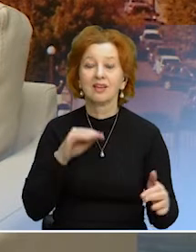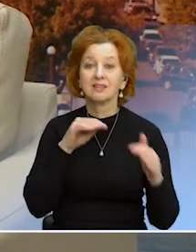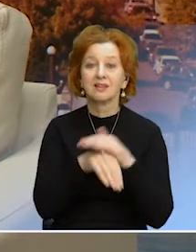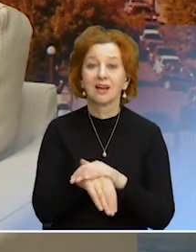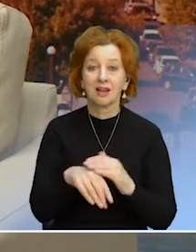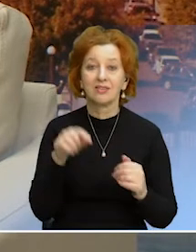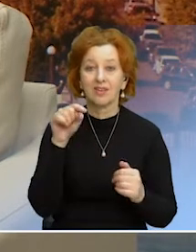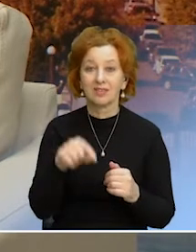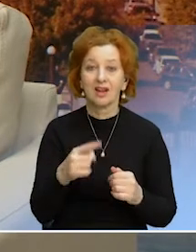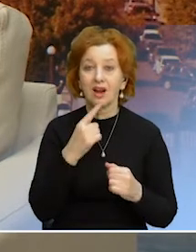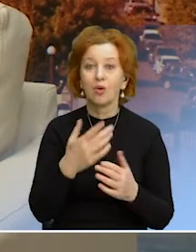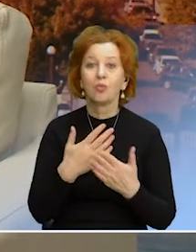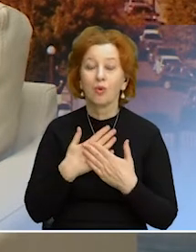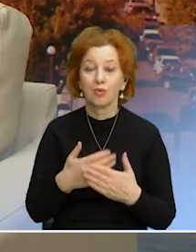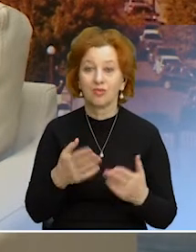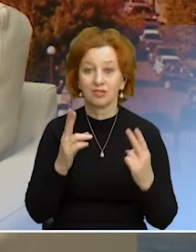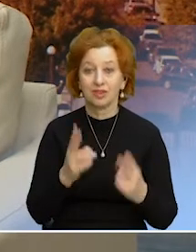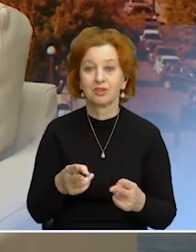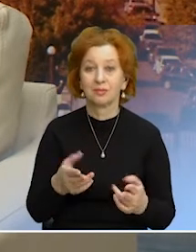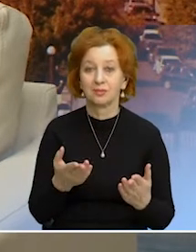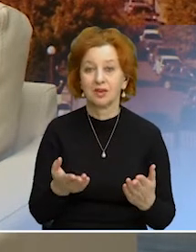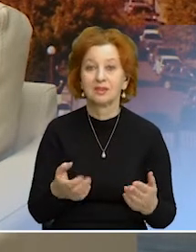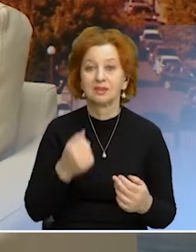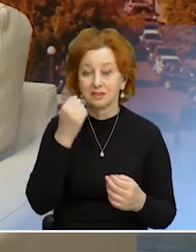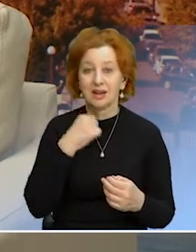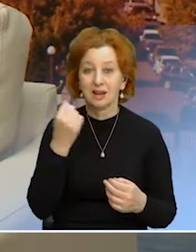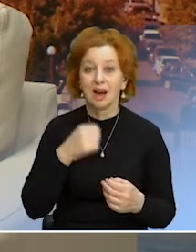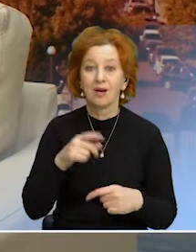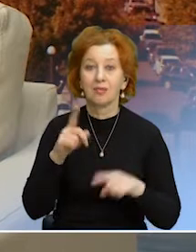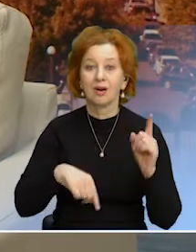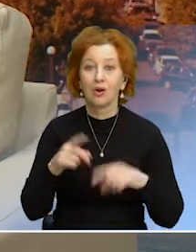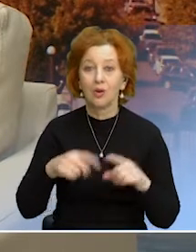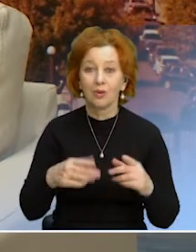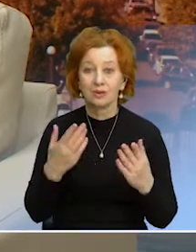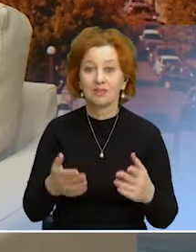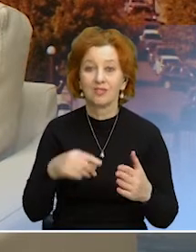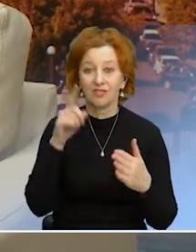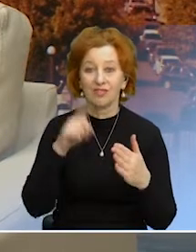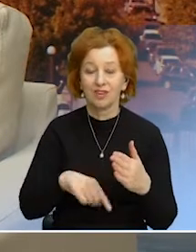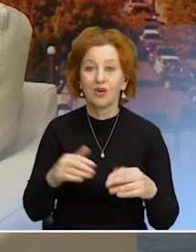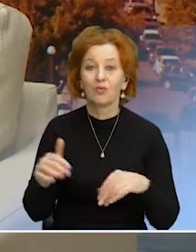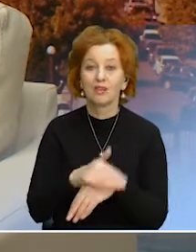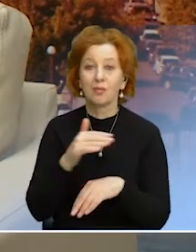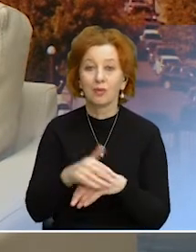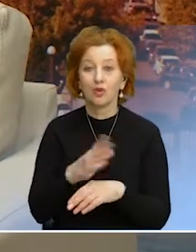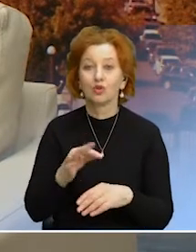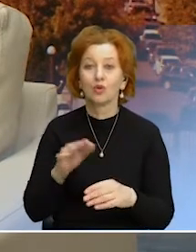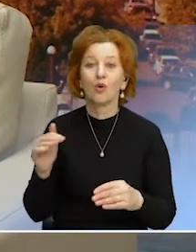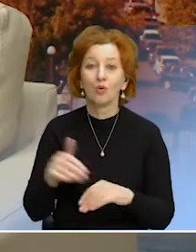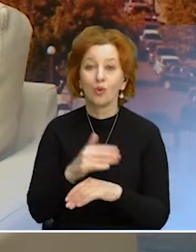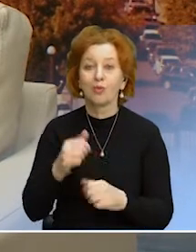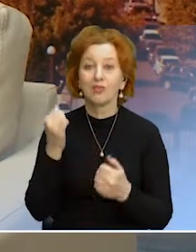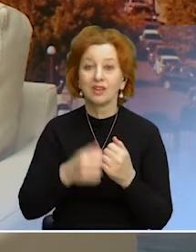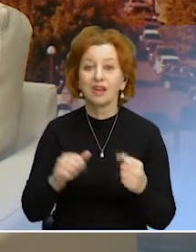них любовь к старикам, к родине, к веру в добро, что добро всегда